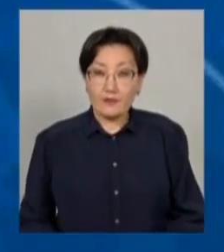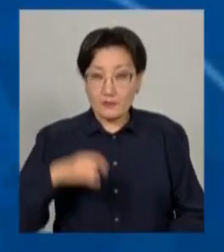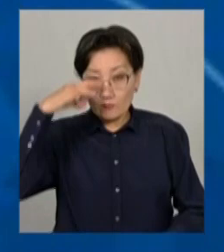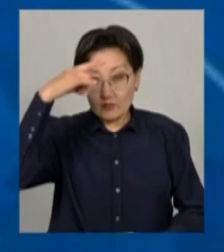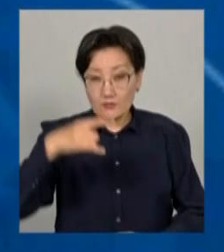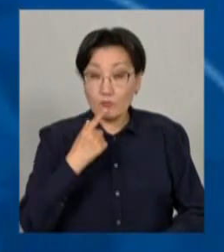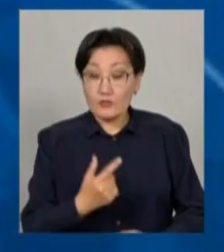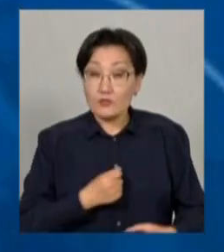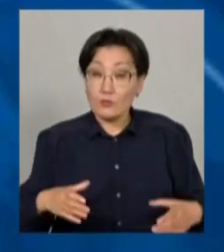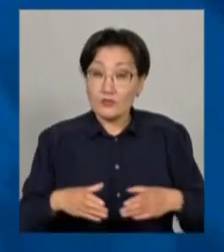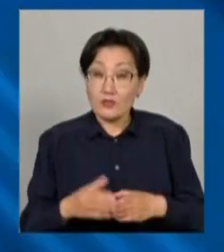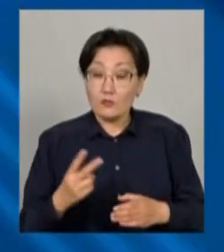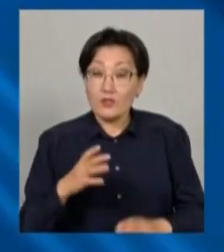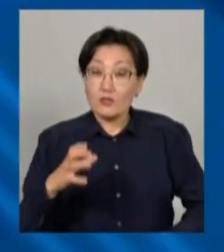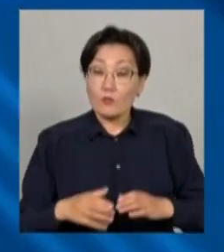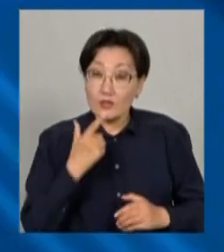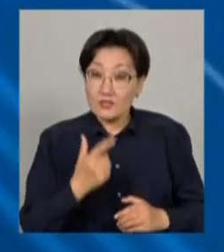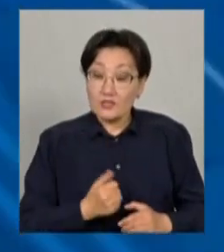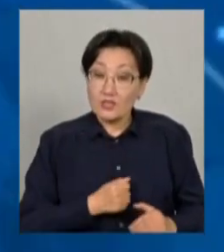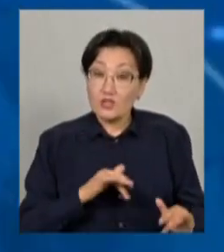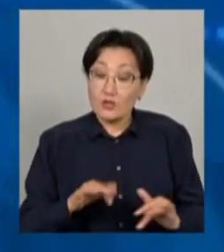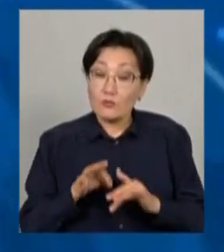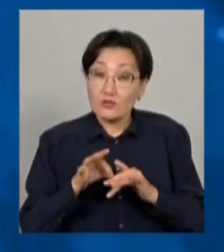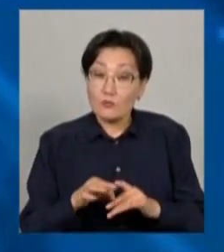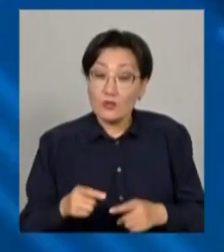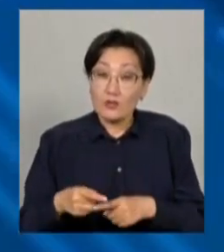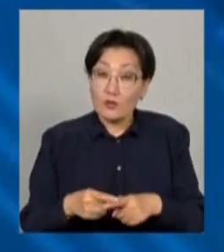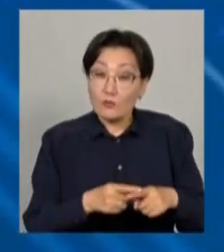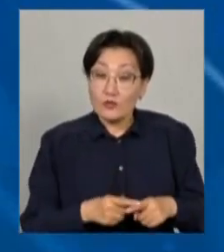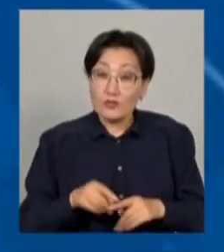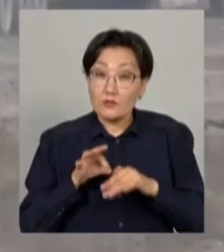Қазақстан әскерилері биыл екі халықаралық әскери жиынға қатысады. Беларусь